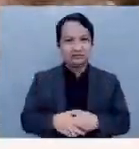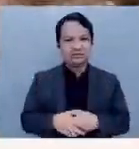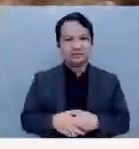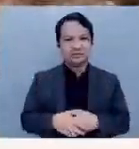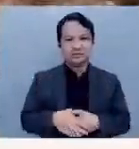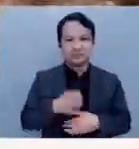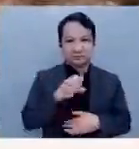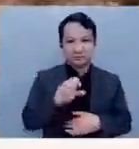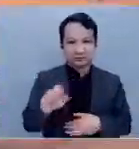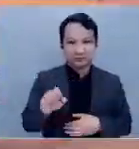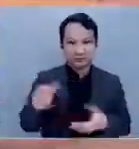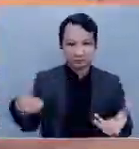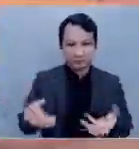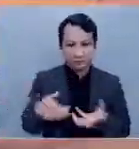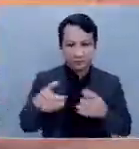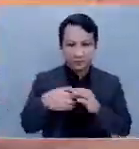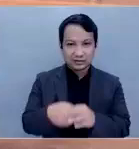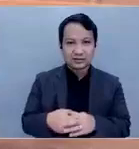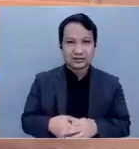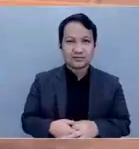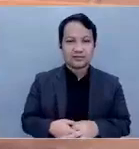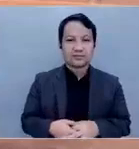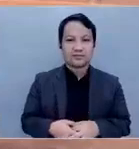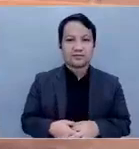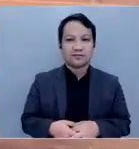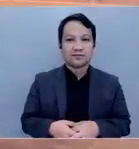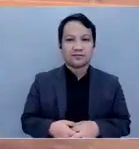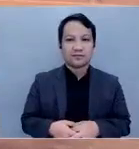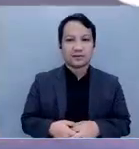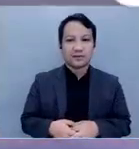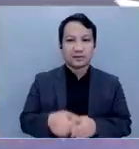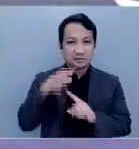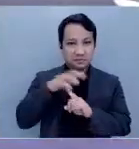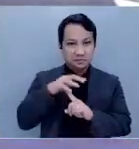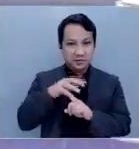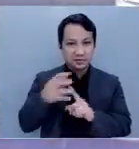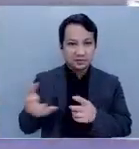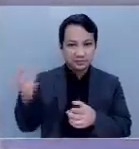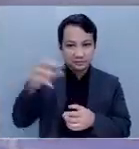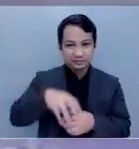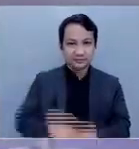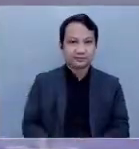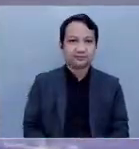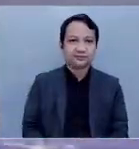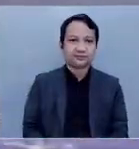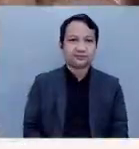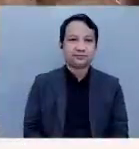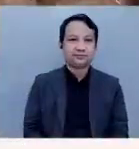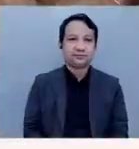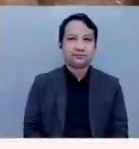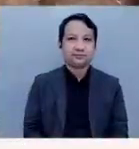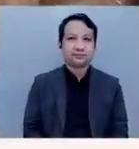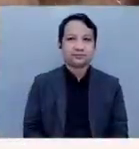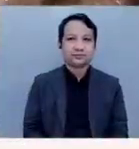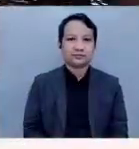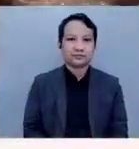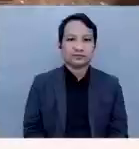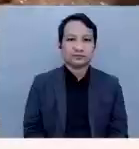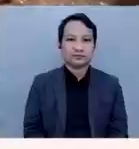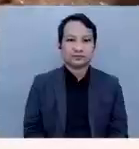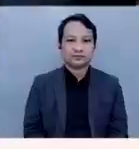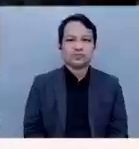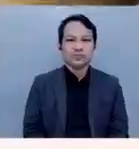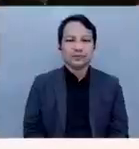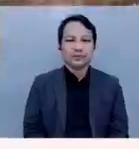broccoli. Then ilalagay natin ang ating mushroom. No? So, diba? Ganyan lang yan. Ganyan lang magluto. Actually, yun din yung mushroom,